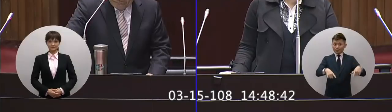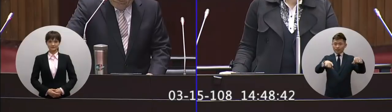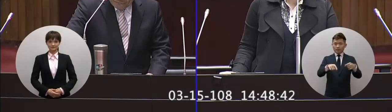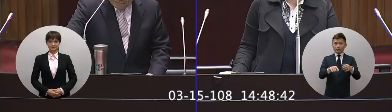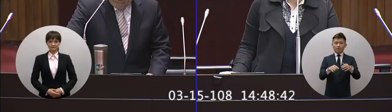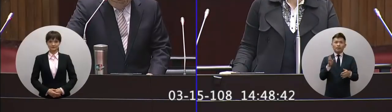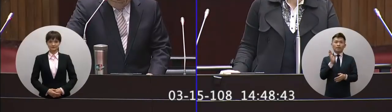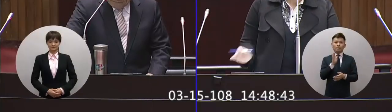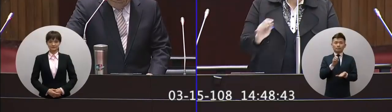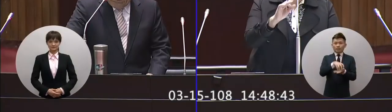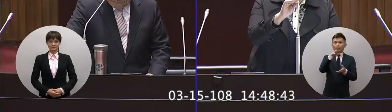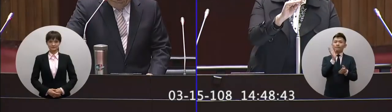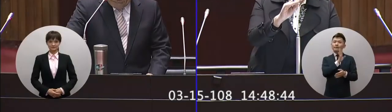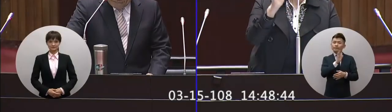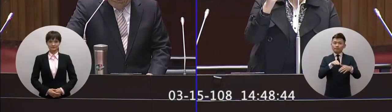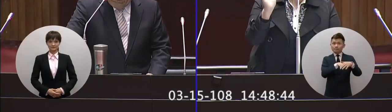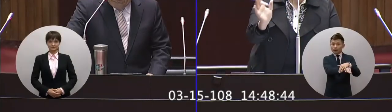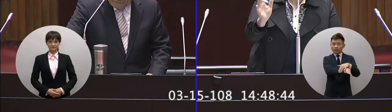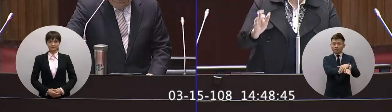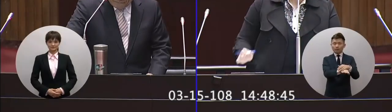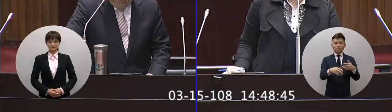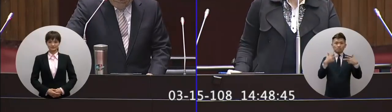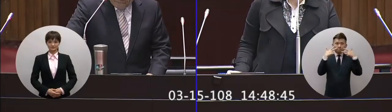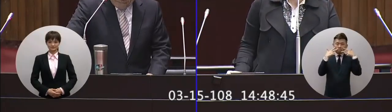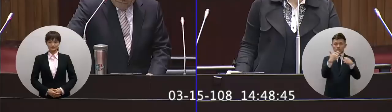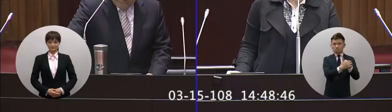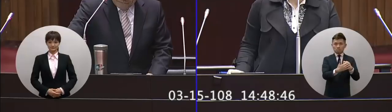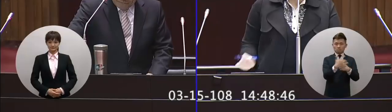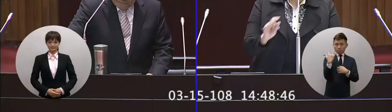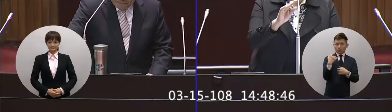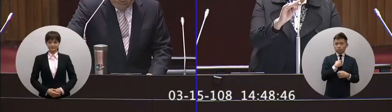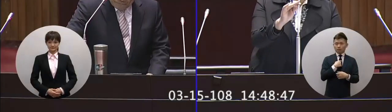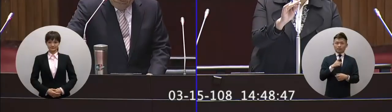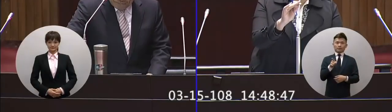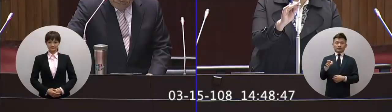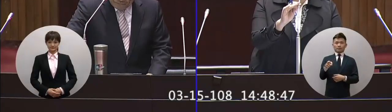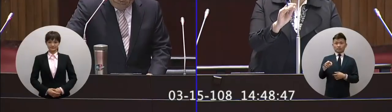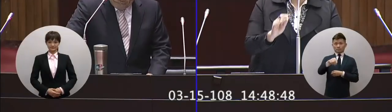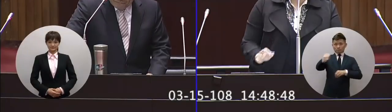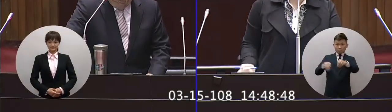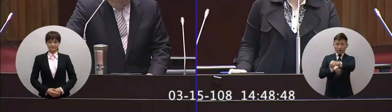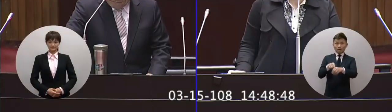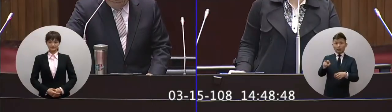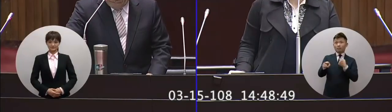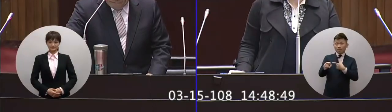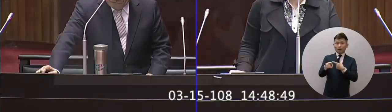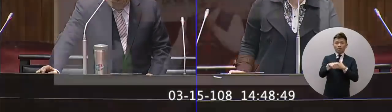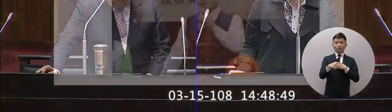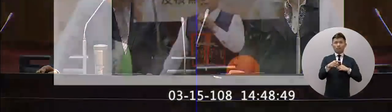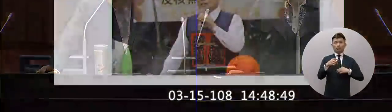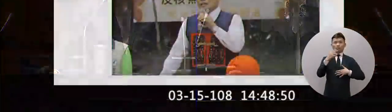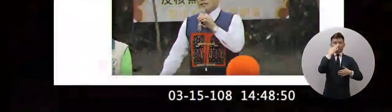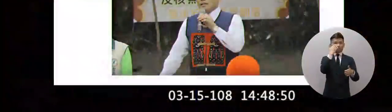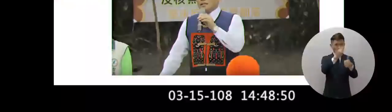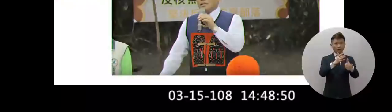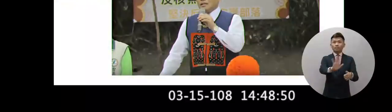决反核、守护部落的行动。您说“己所不欲，勿施于人”，你当时说的话真